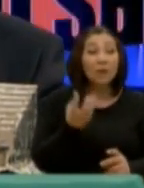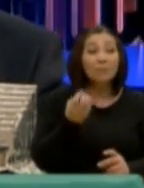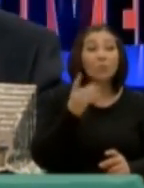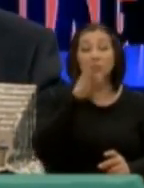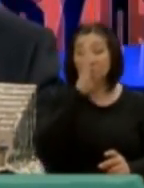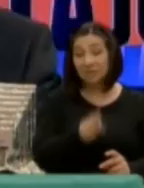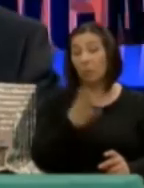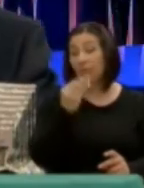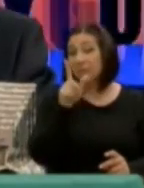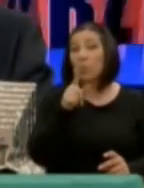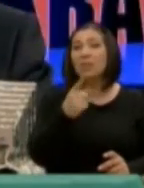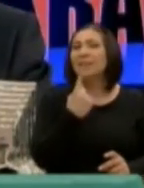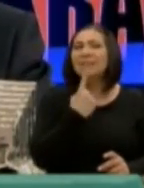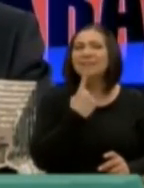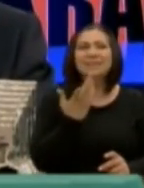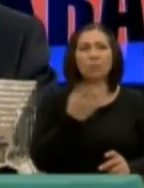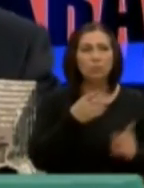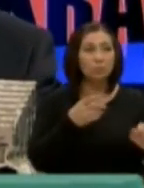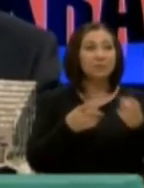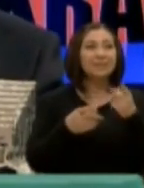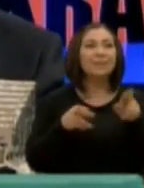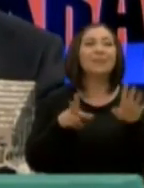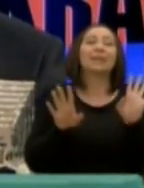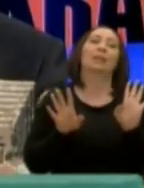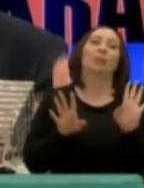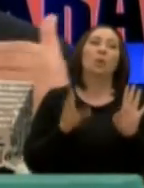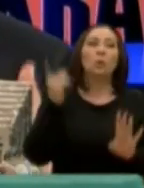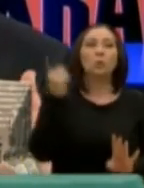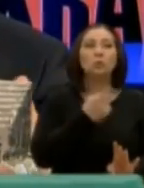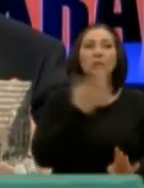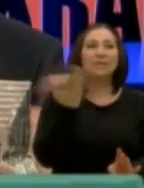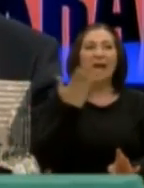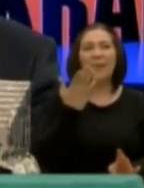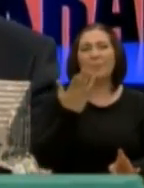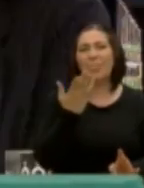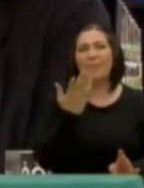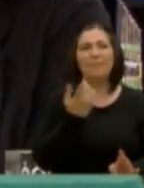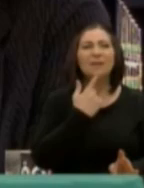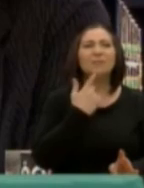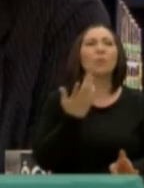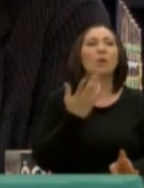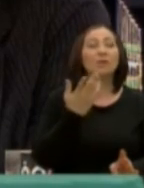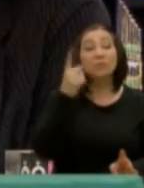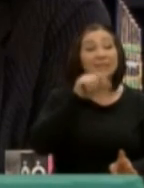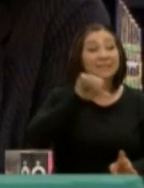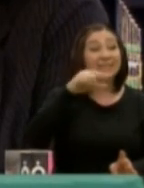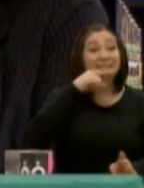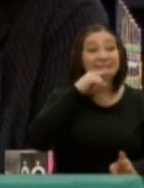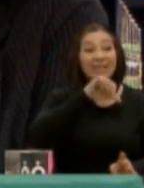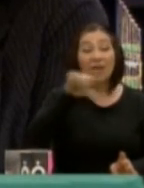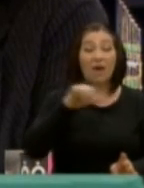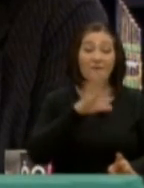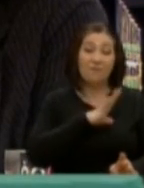için tarih firmanın... Peki onun lezzeti ne oluyor? Bunu kadar değil. %10 daha yavan. Çünkü içinde zeytinyağı var ve bitki lifiyle